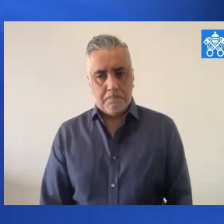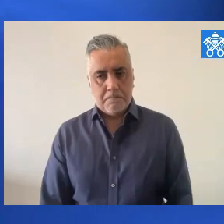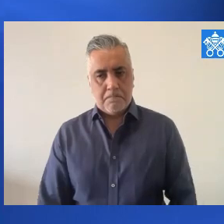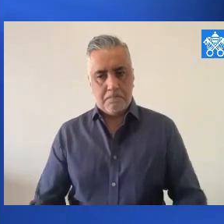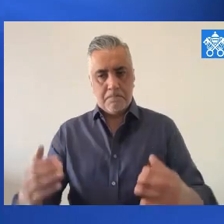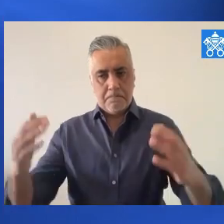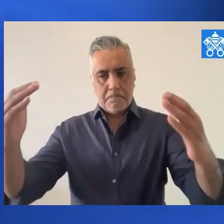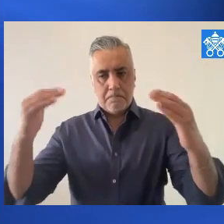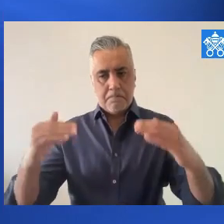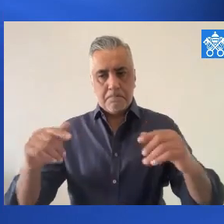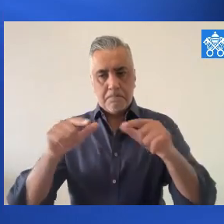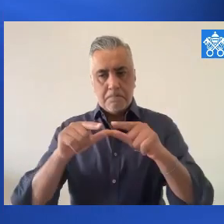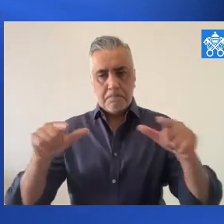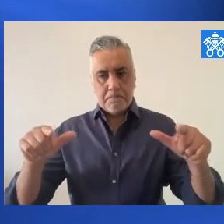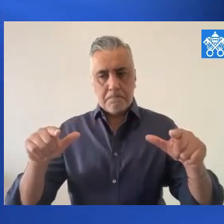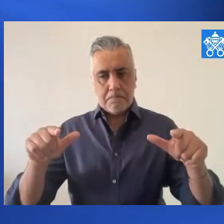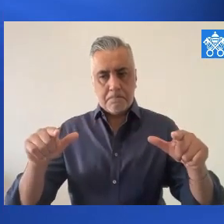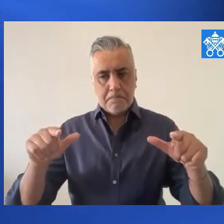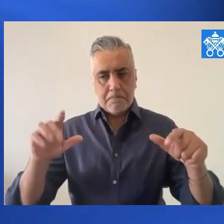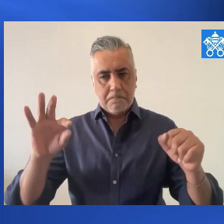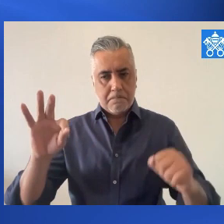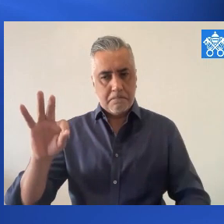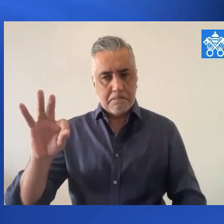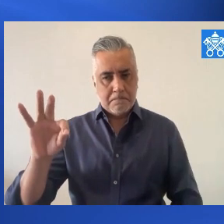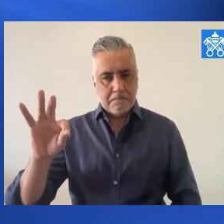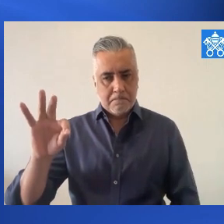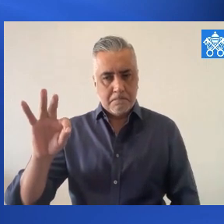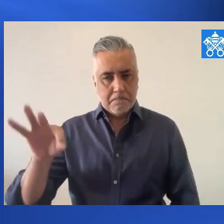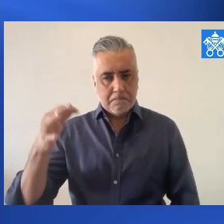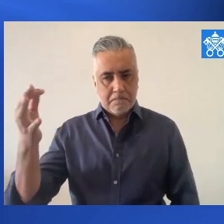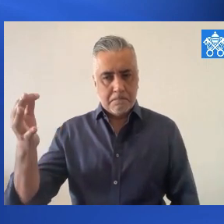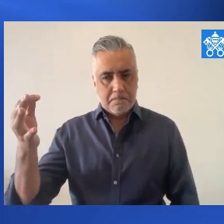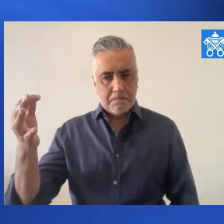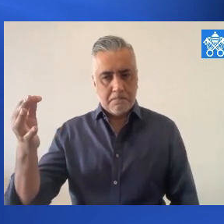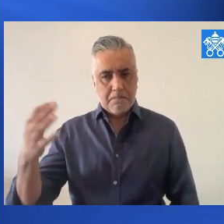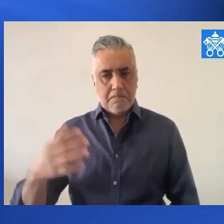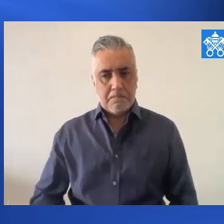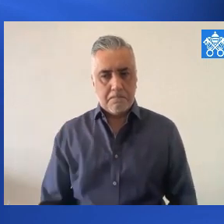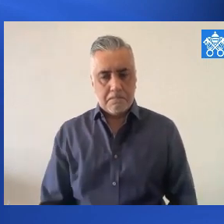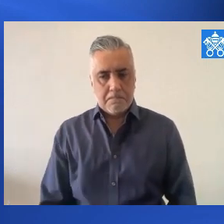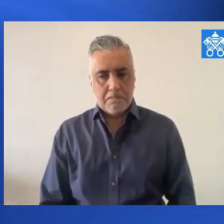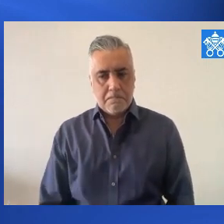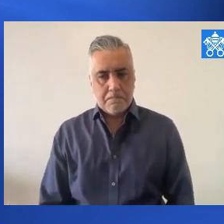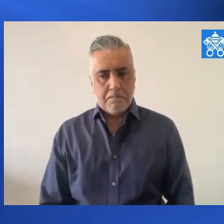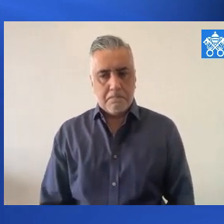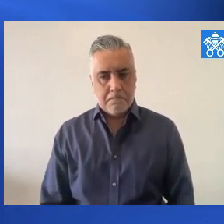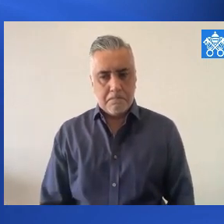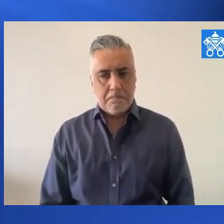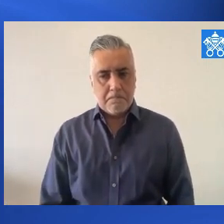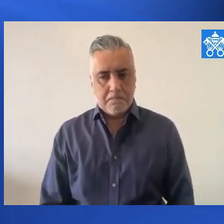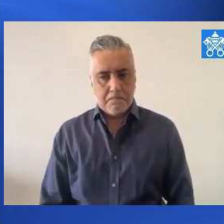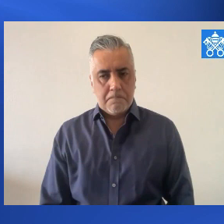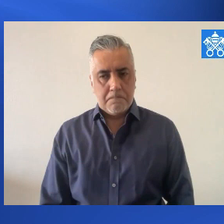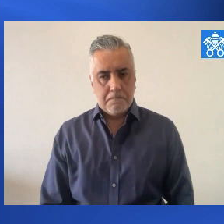De la lettre de Saint Paul apôtre aux Éphésiens. Frères, prenez bien garde à